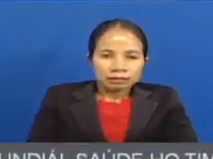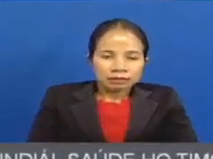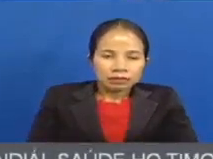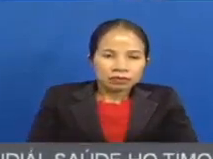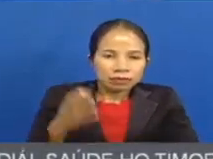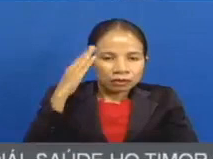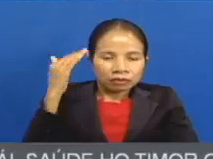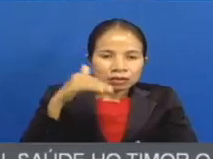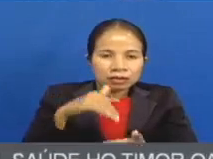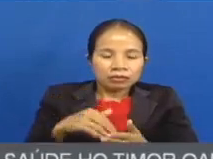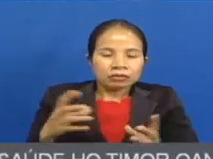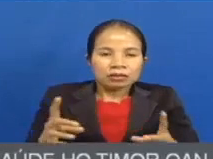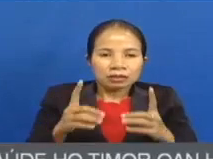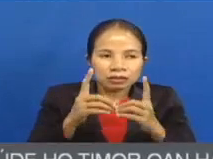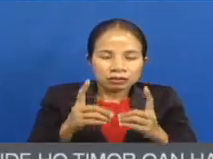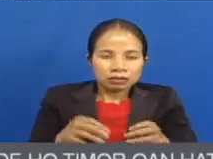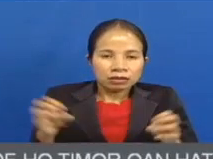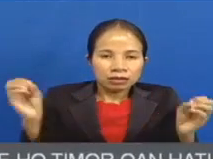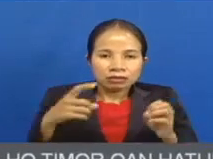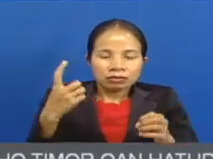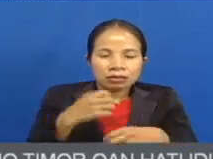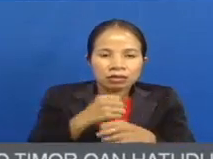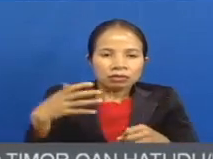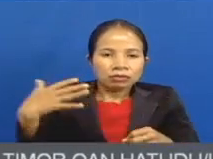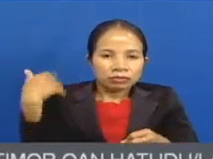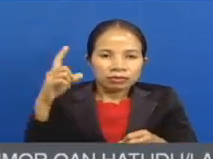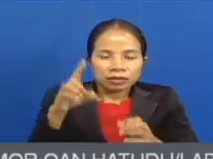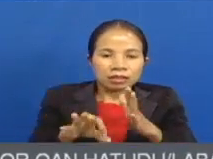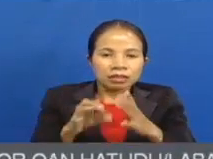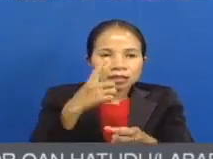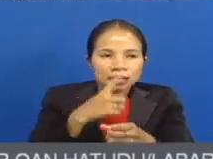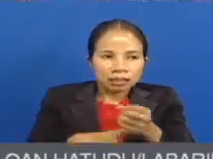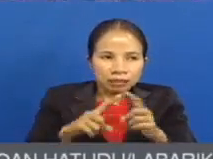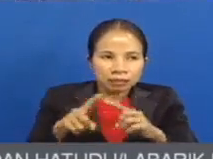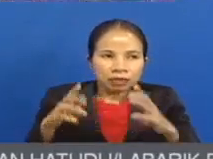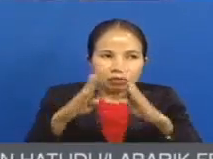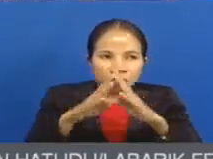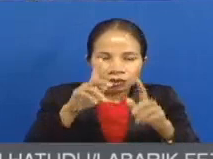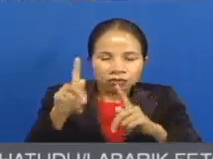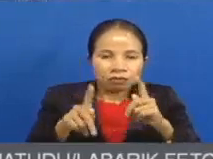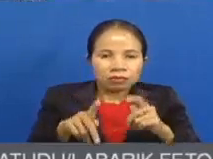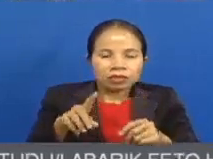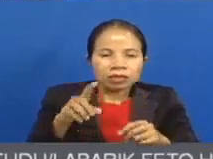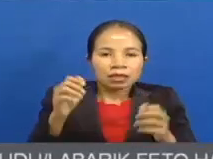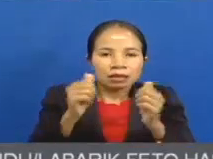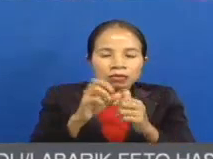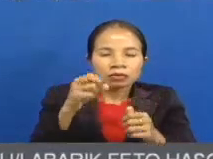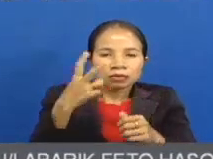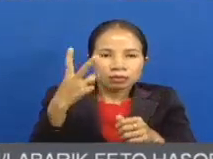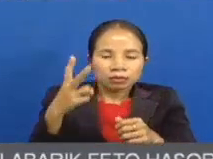Fuhano yang fali katak husi akontesimento ne la osdit resulta zoveng ida hetangkane. Mebe uma komunidad ini hamutuk sanoloresin